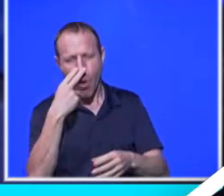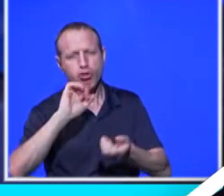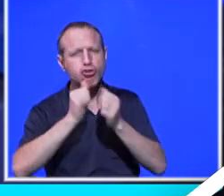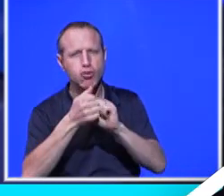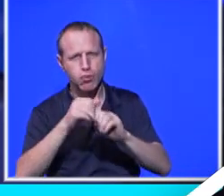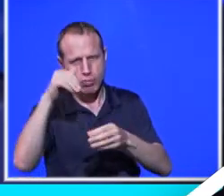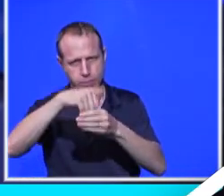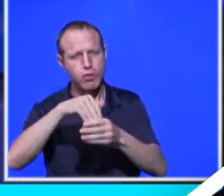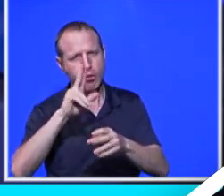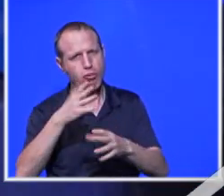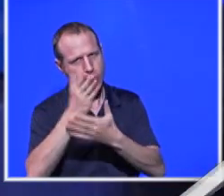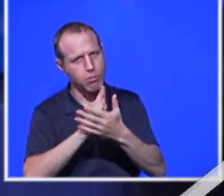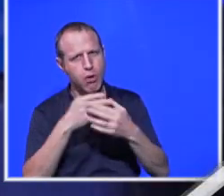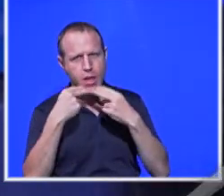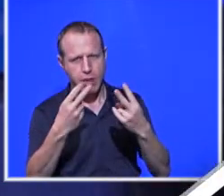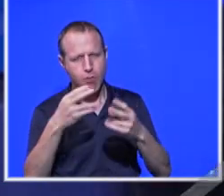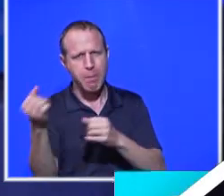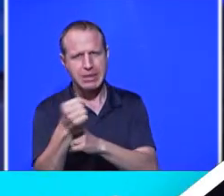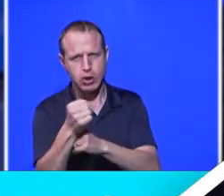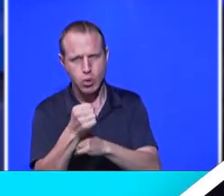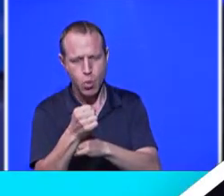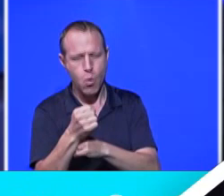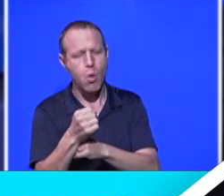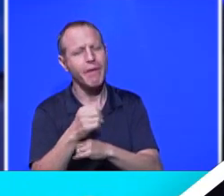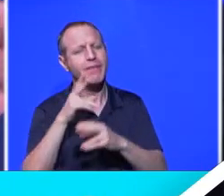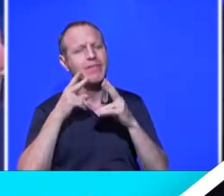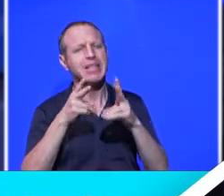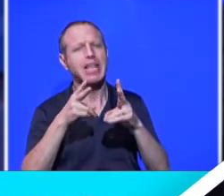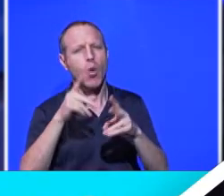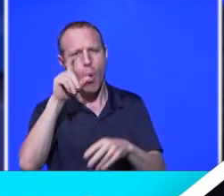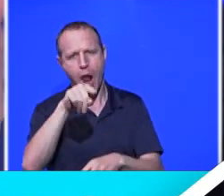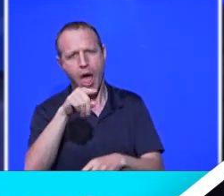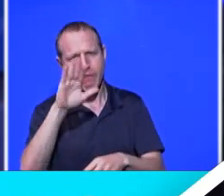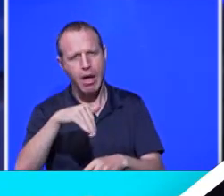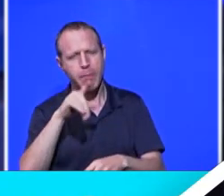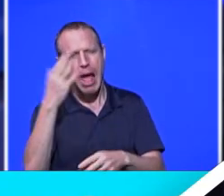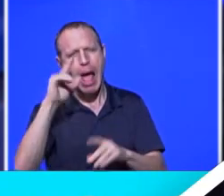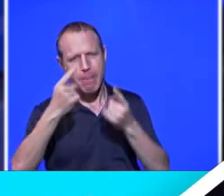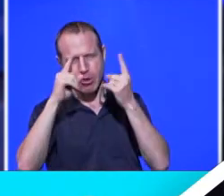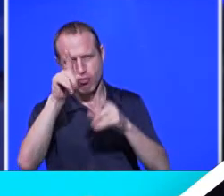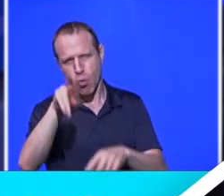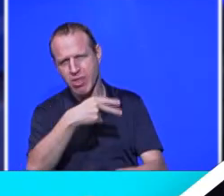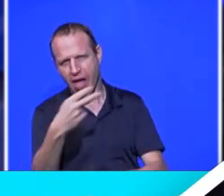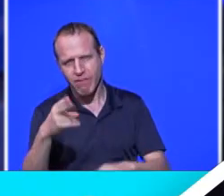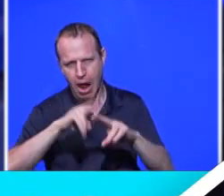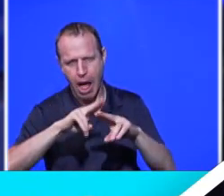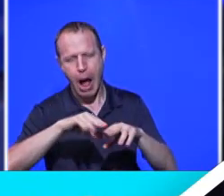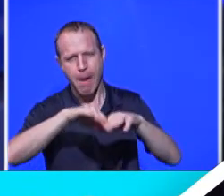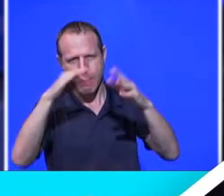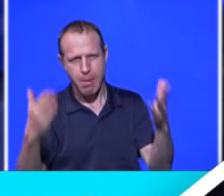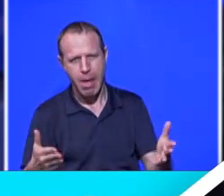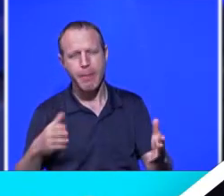יש כאלה שכמובן הגיבו בשיא הזלזול וצחקו עליו גם כי היה לו איזה מקרה שהוא נפל אחר כך על במה